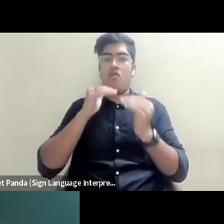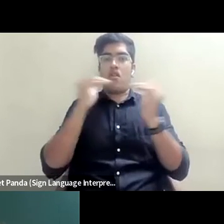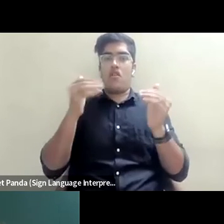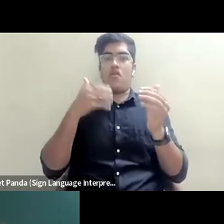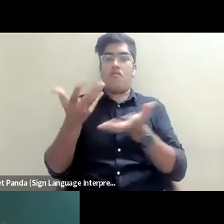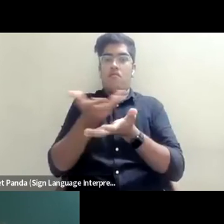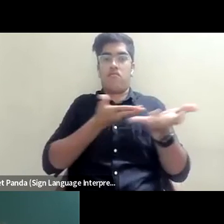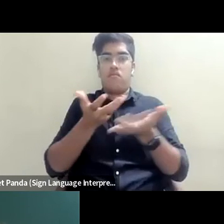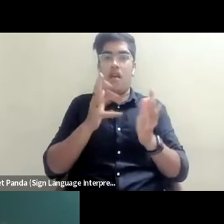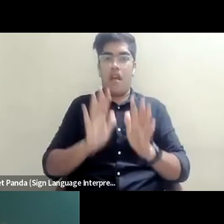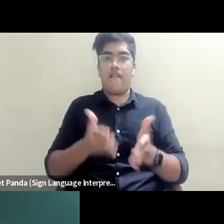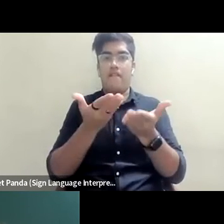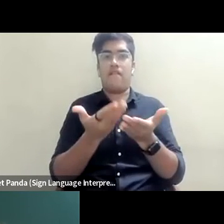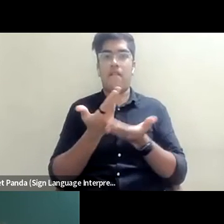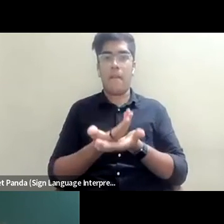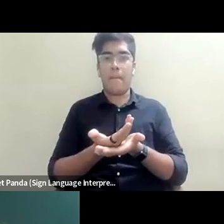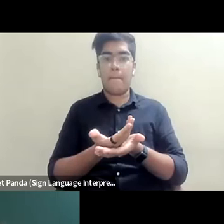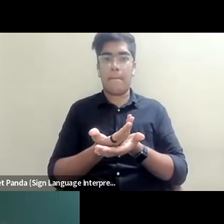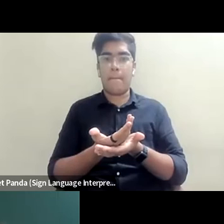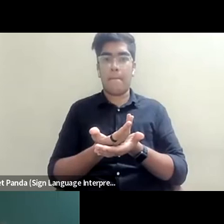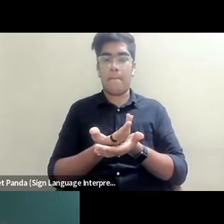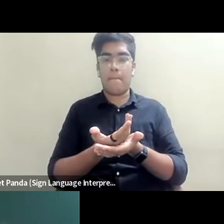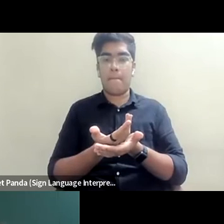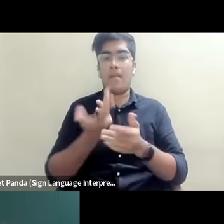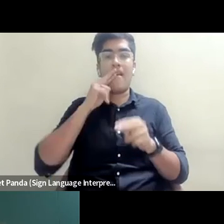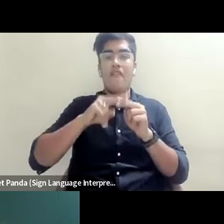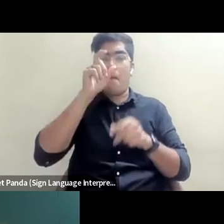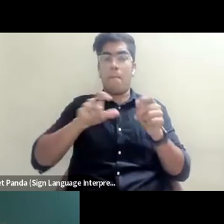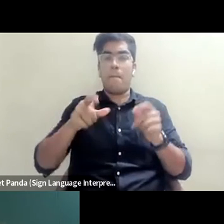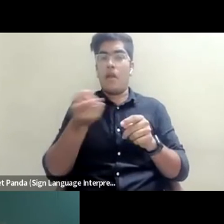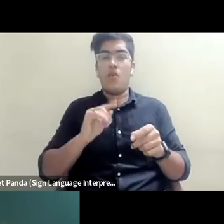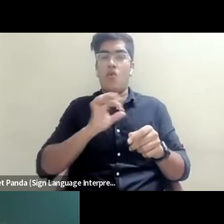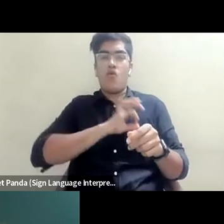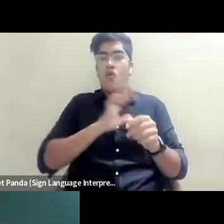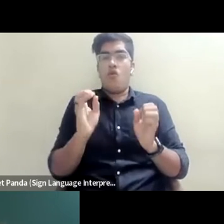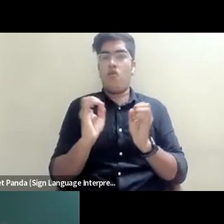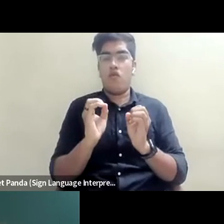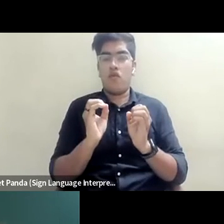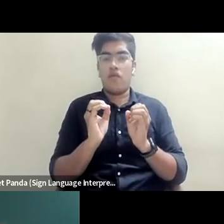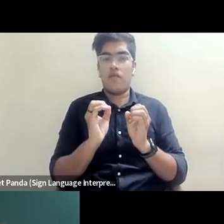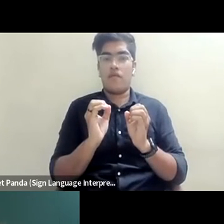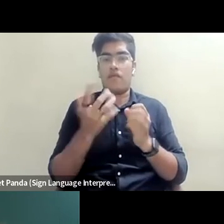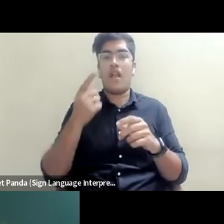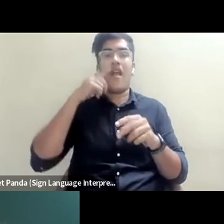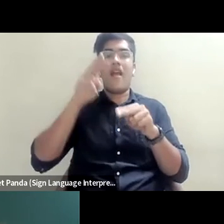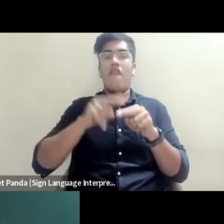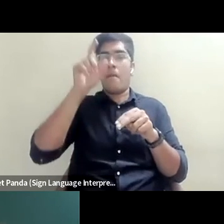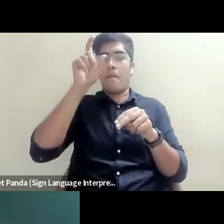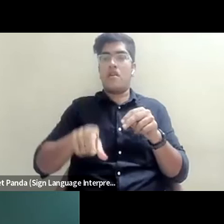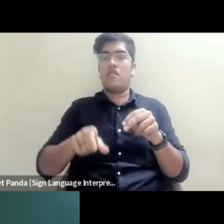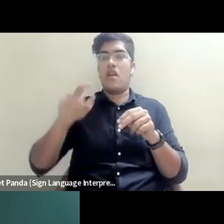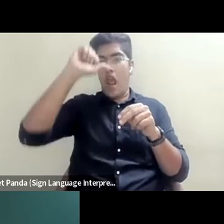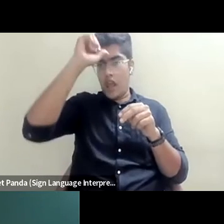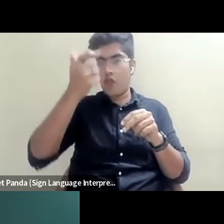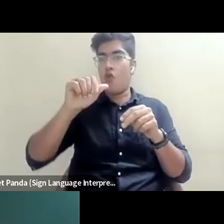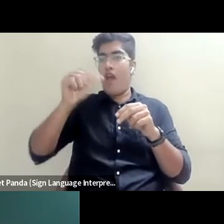में बात कर सकता है, वो अच्छा नहीं लगता है। तो गांव में अगर कोई इंटरकास्ट मैरिज या कुछ ऐसा कुछ